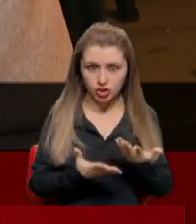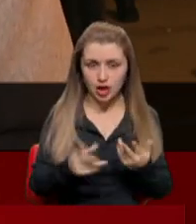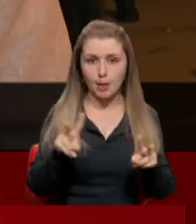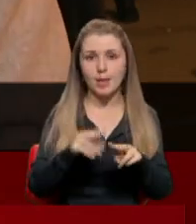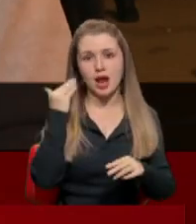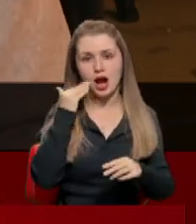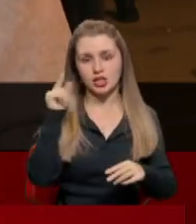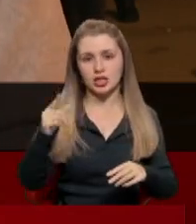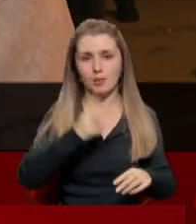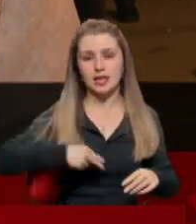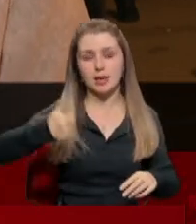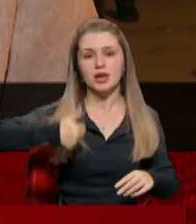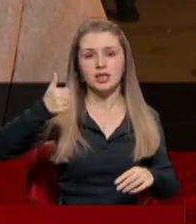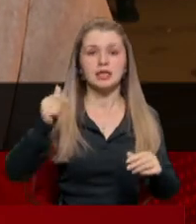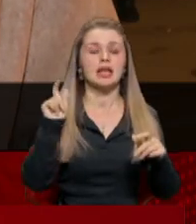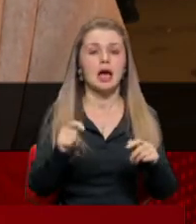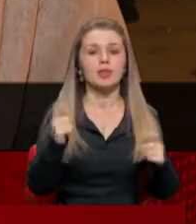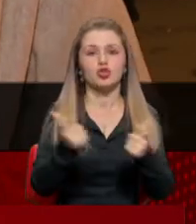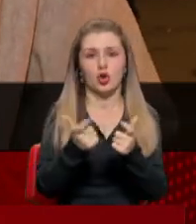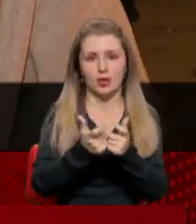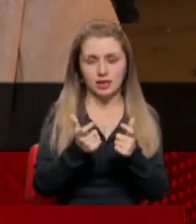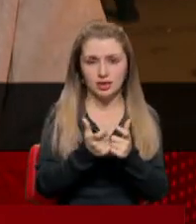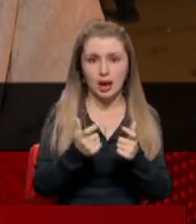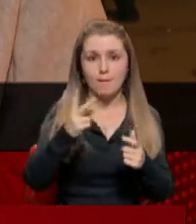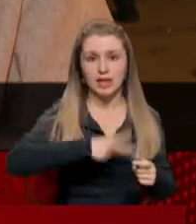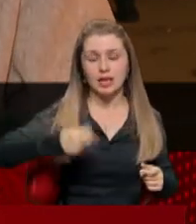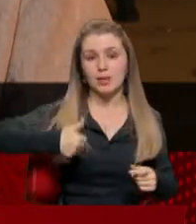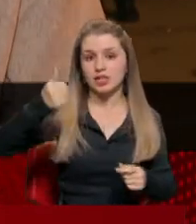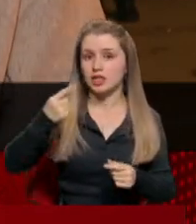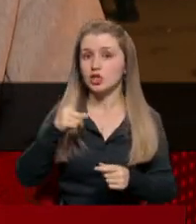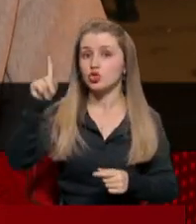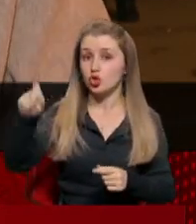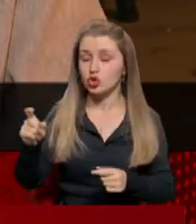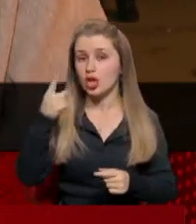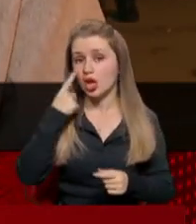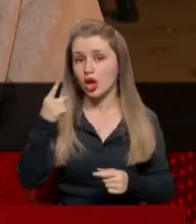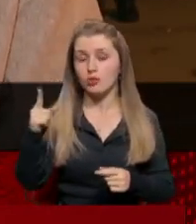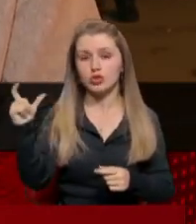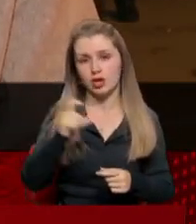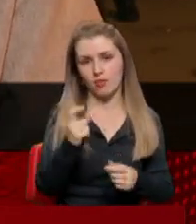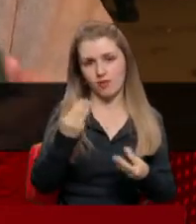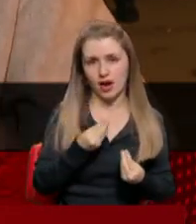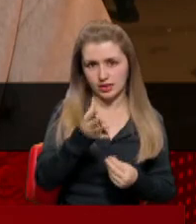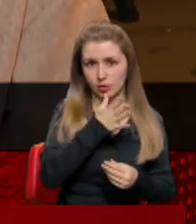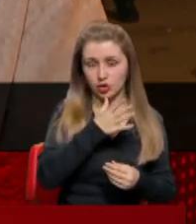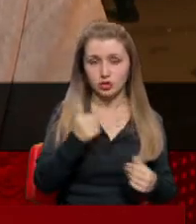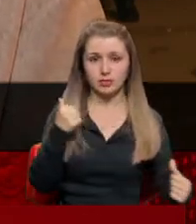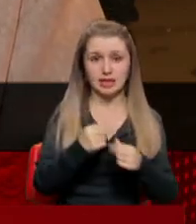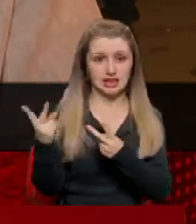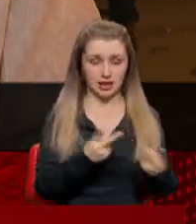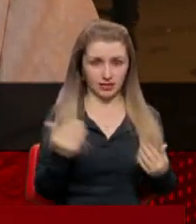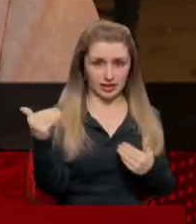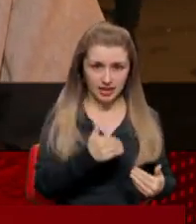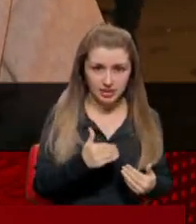Meral Akşener'in belediye başkanlarıyla yaptığı toplantıda belediye başkanlarının sorusu üzerine bu yanıtı verdiğini biliyoruz. Bir davet